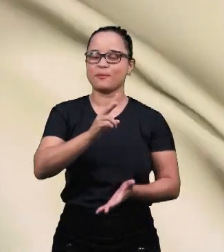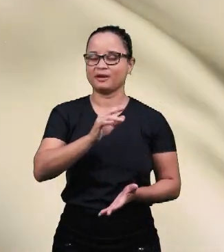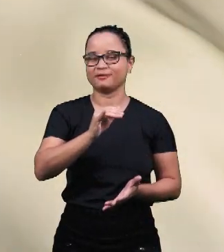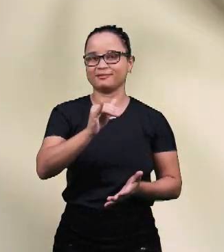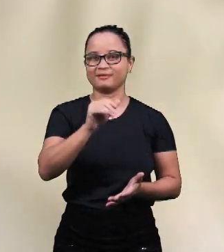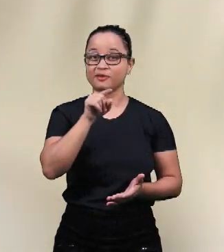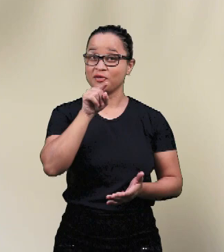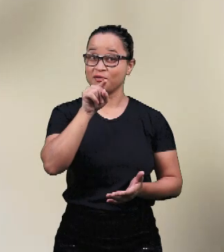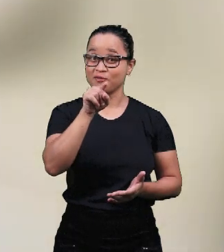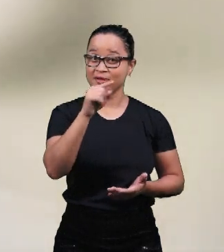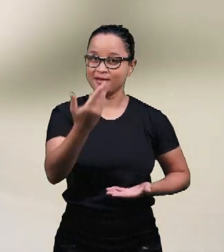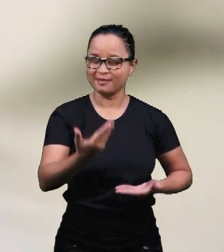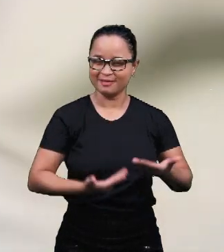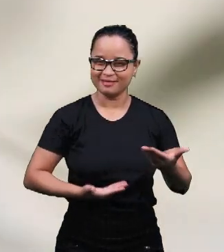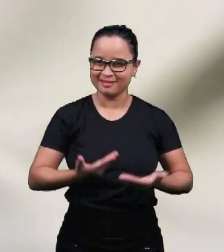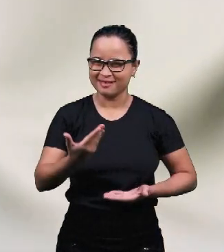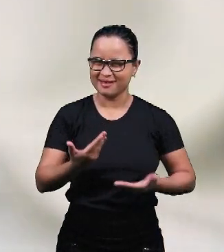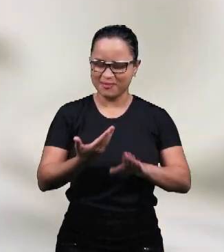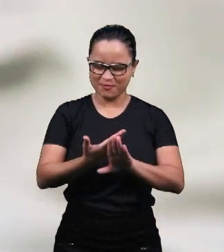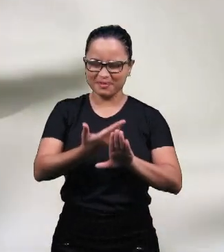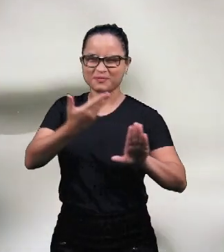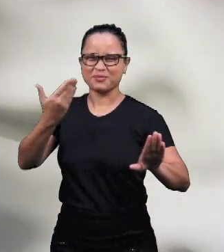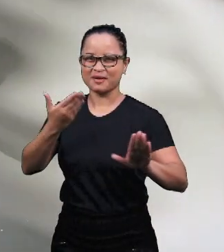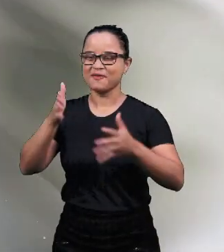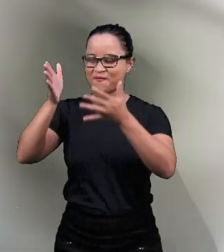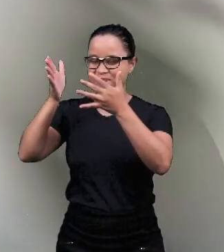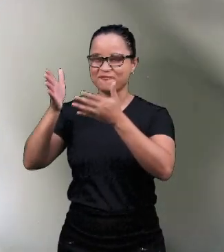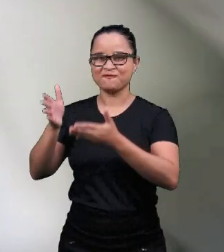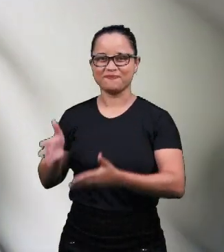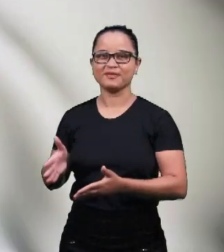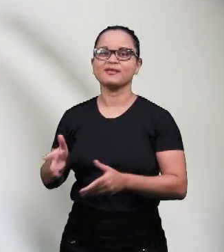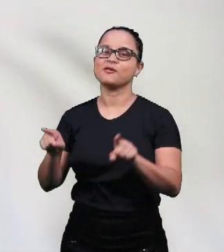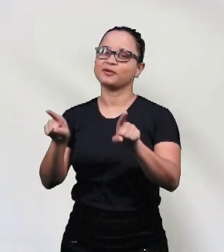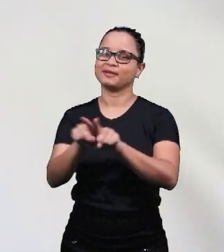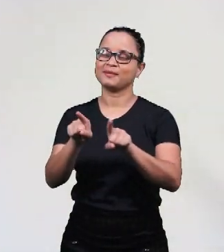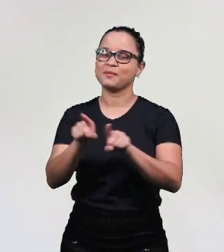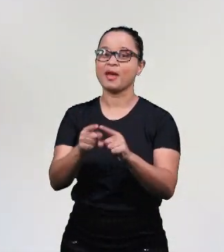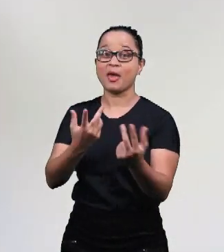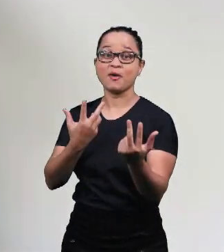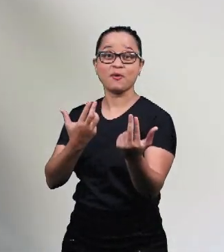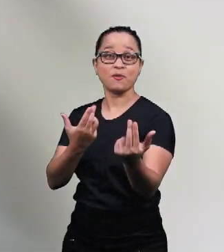И ты станешь моим искупленным.